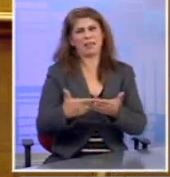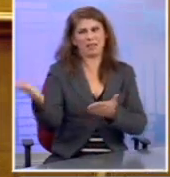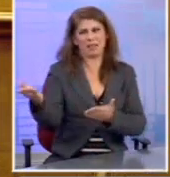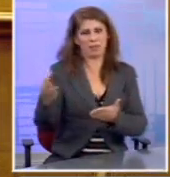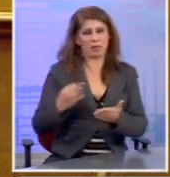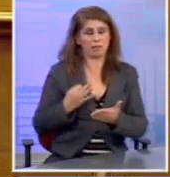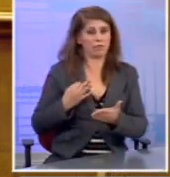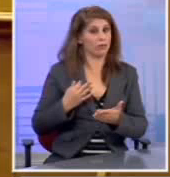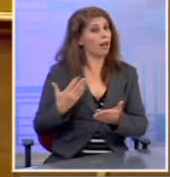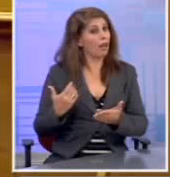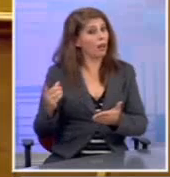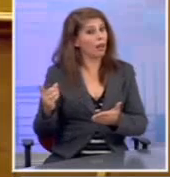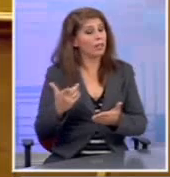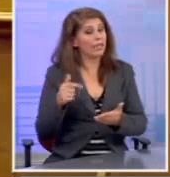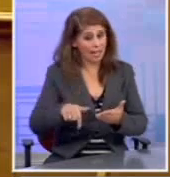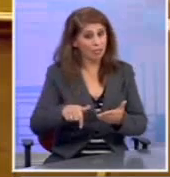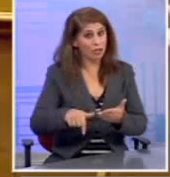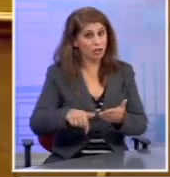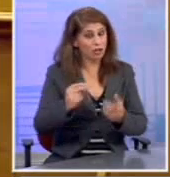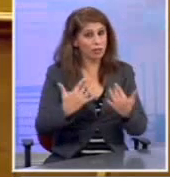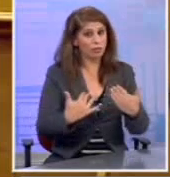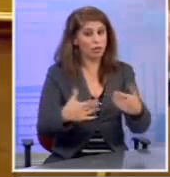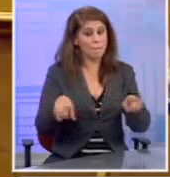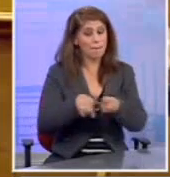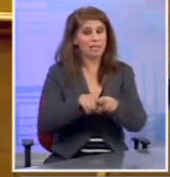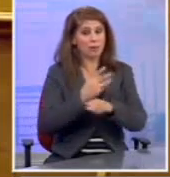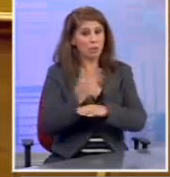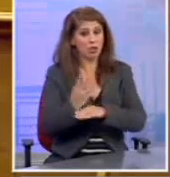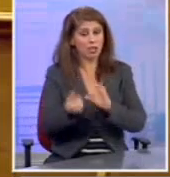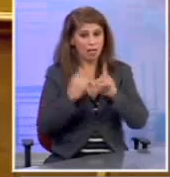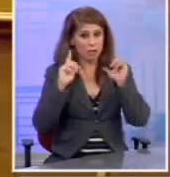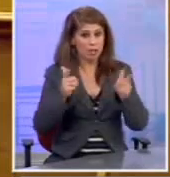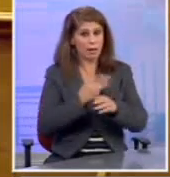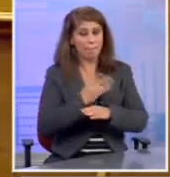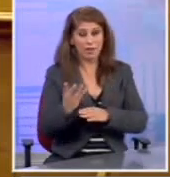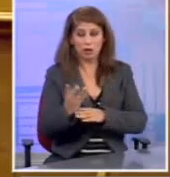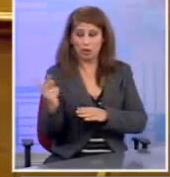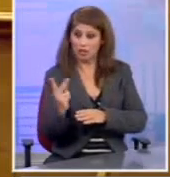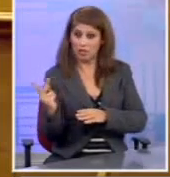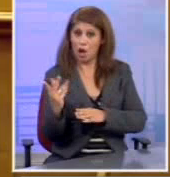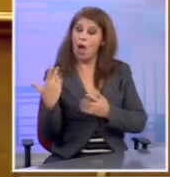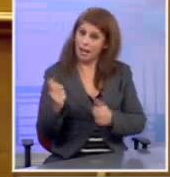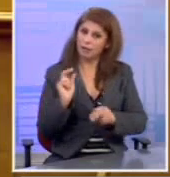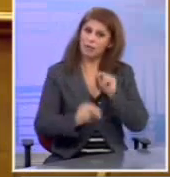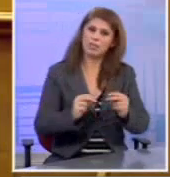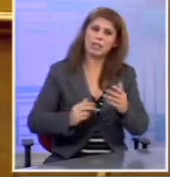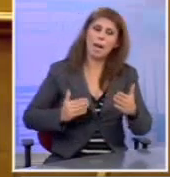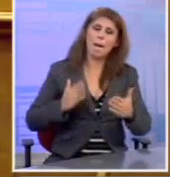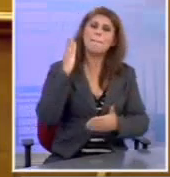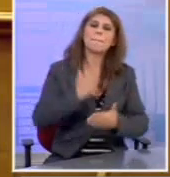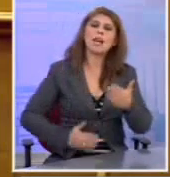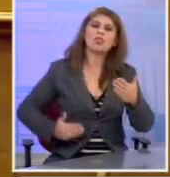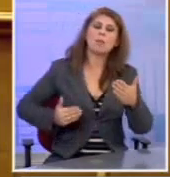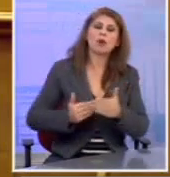τι είχατε ψηφίσει άραγε σε αυτή εδώ τη Βουλή εσείς μαζί με το ΠΑΣΟΚ, Νέα Δημοκρατία και ΠΑΣΟΚ, στο μεσοπρόθεσμο του